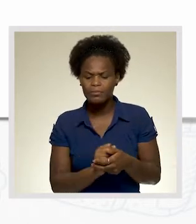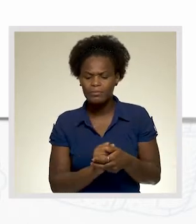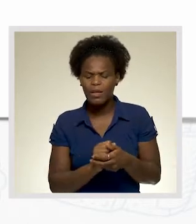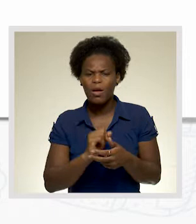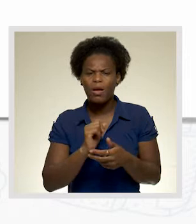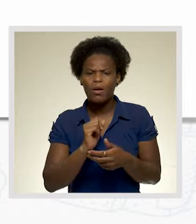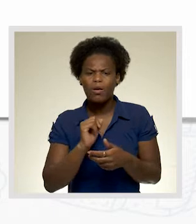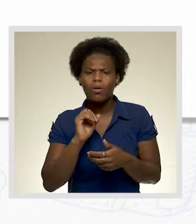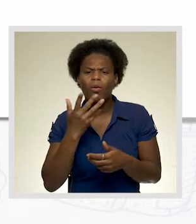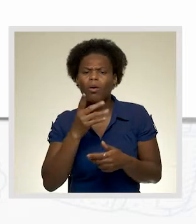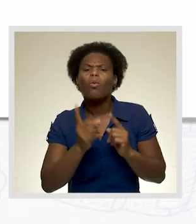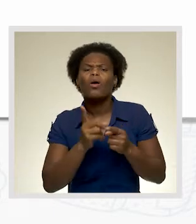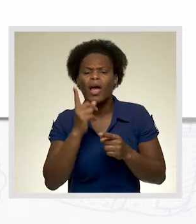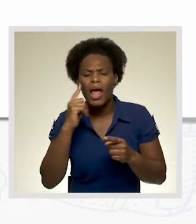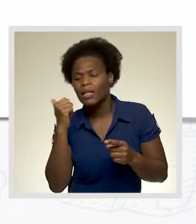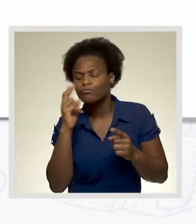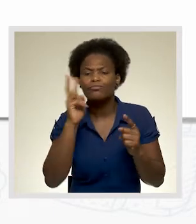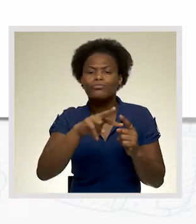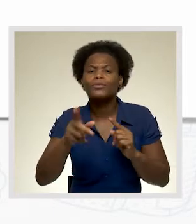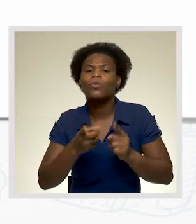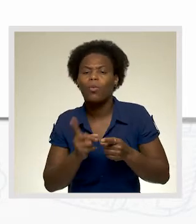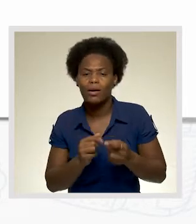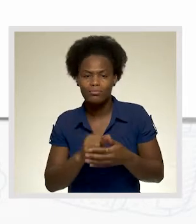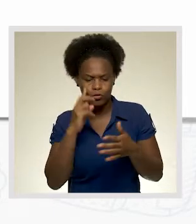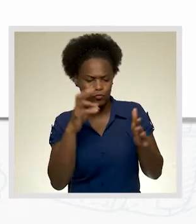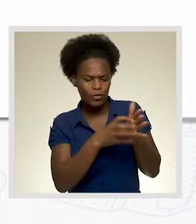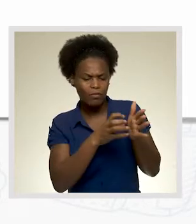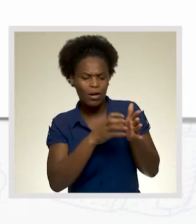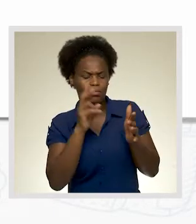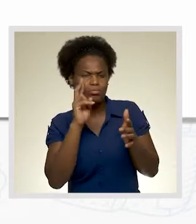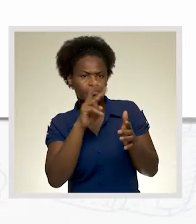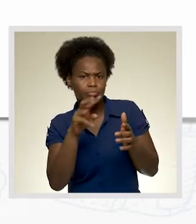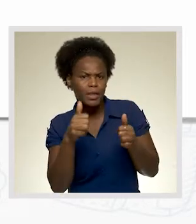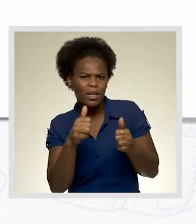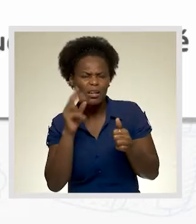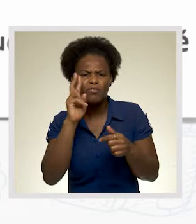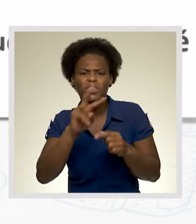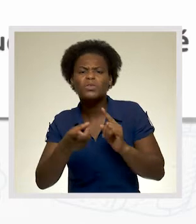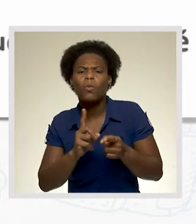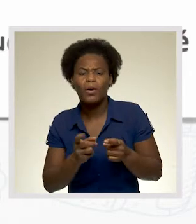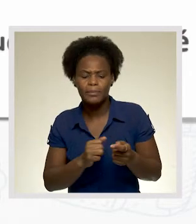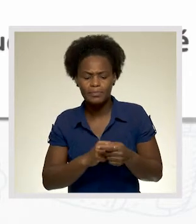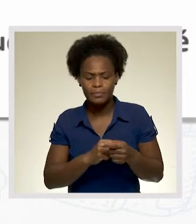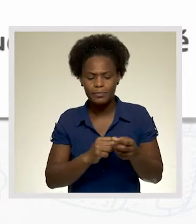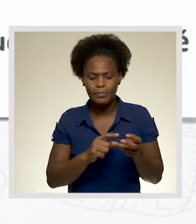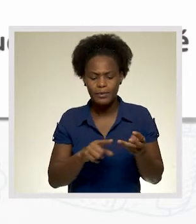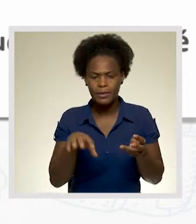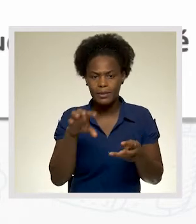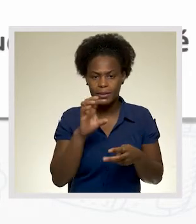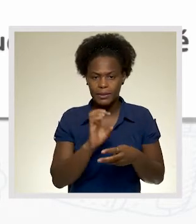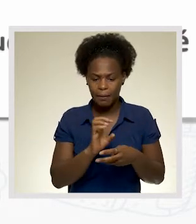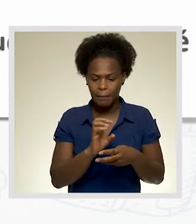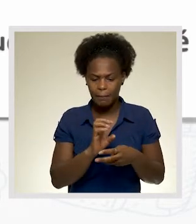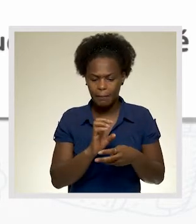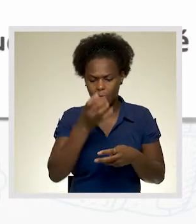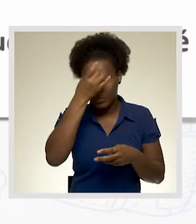Qu'ont-ils visité? Regardez bien les images. Qu'ont-ils visité? C.